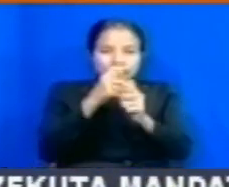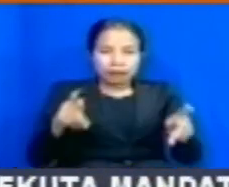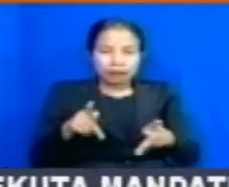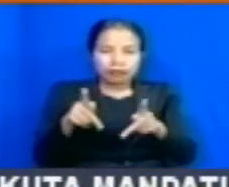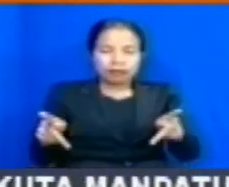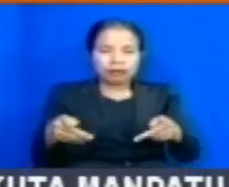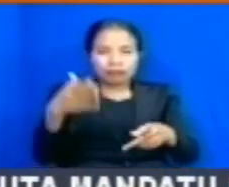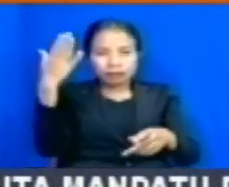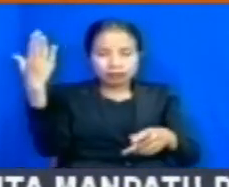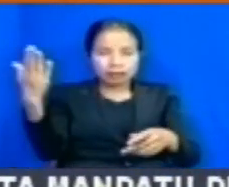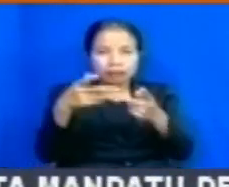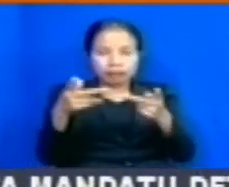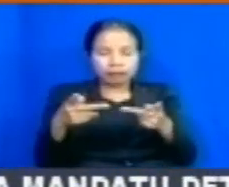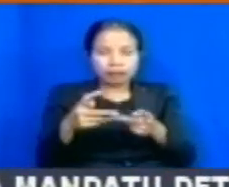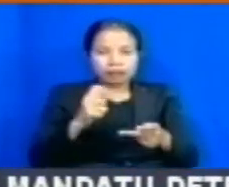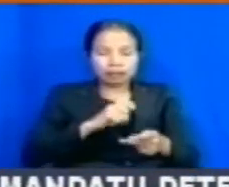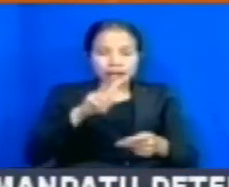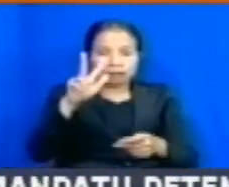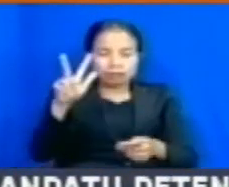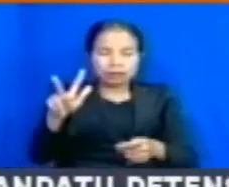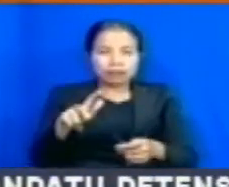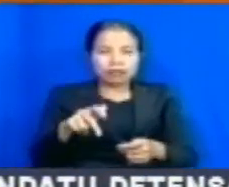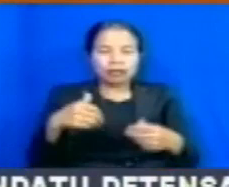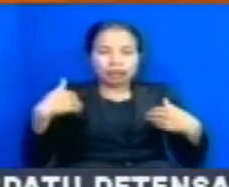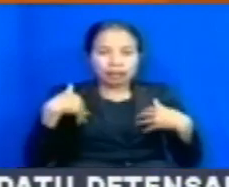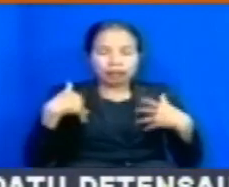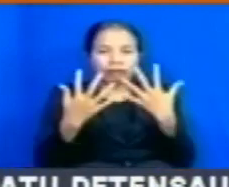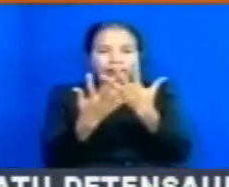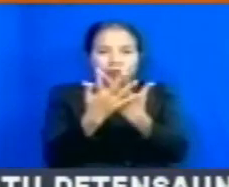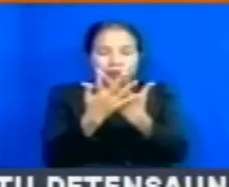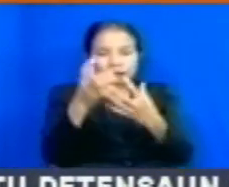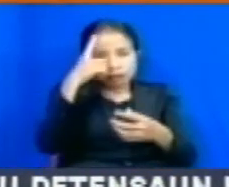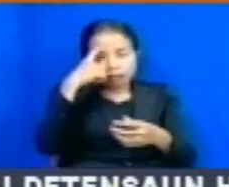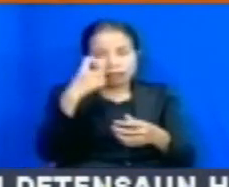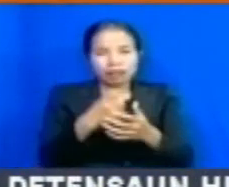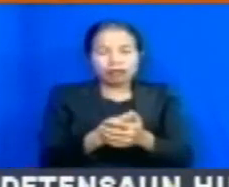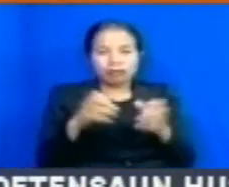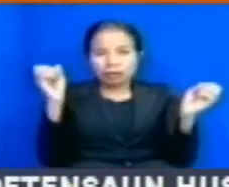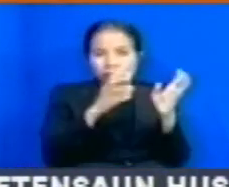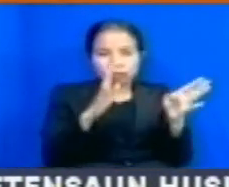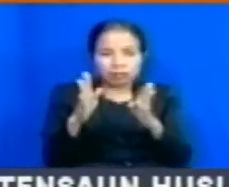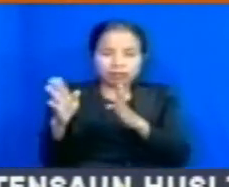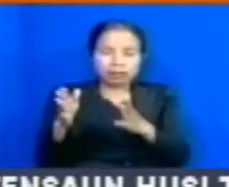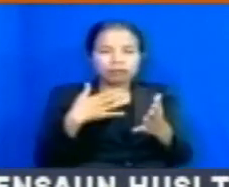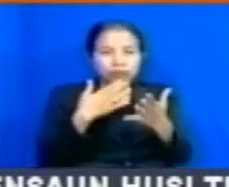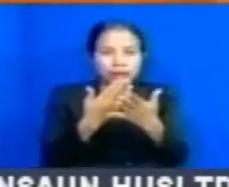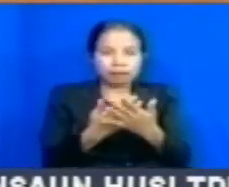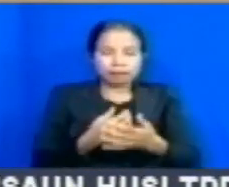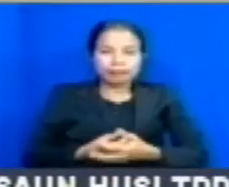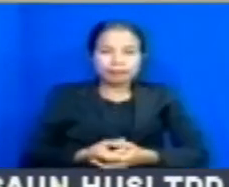Transporte público nebe estaciona iha terminal Taibesi, ramoço engarrafamento tamba desorganizado.